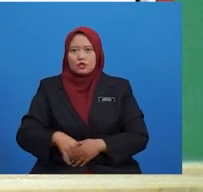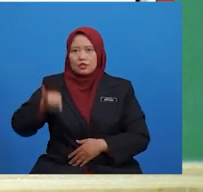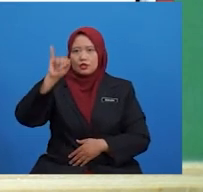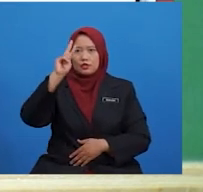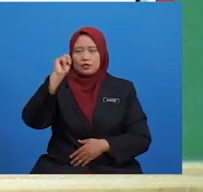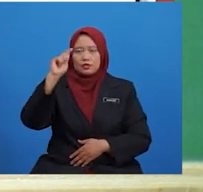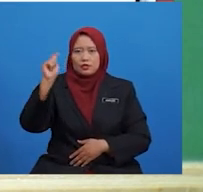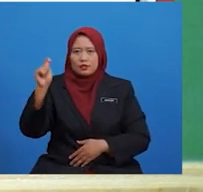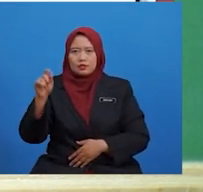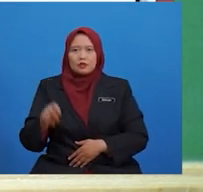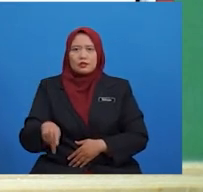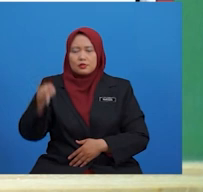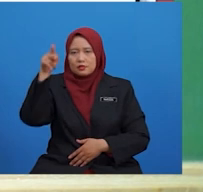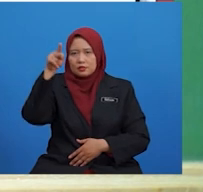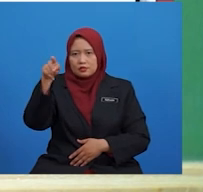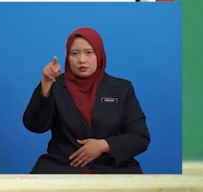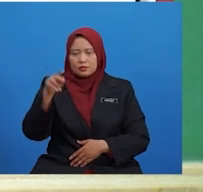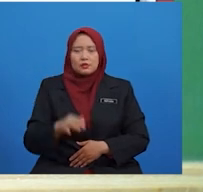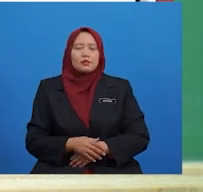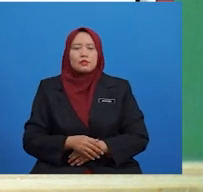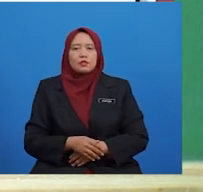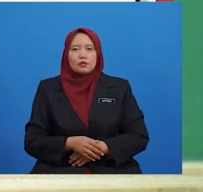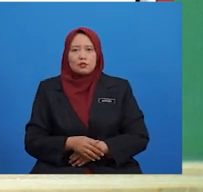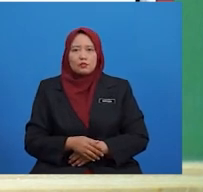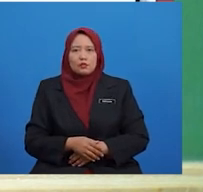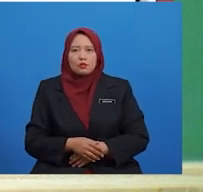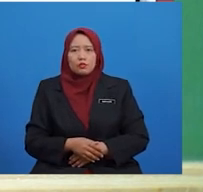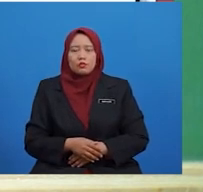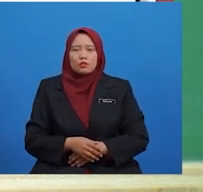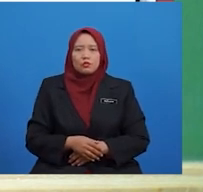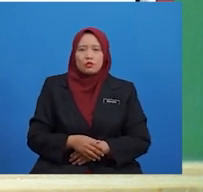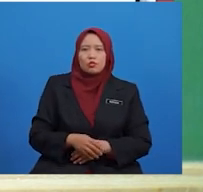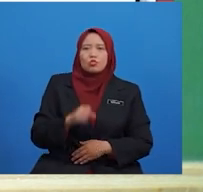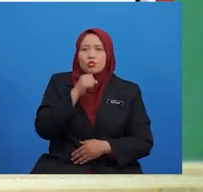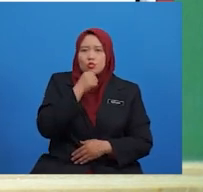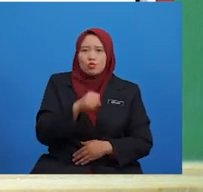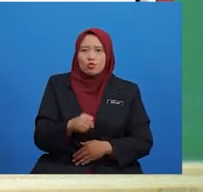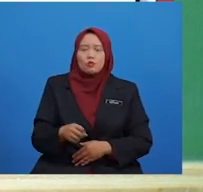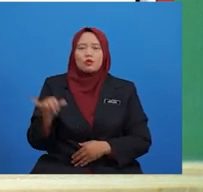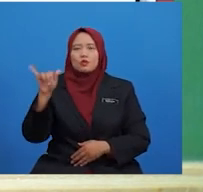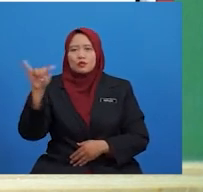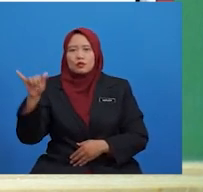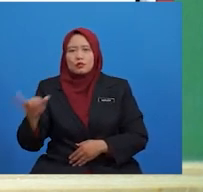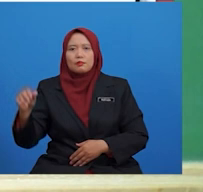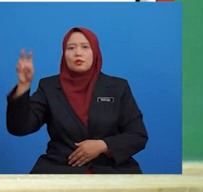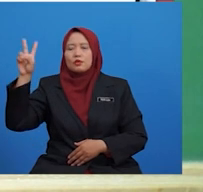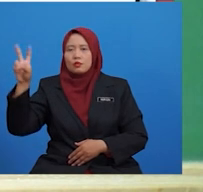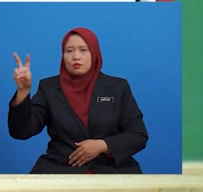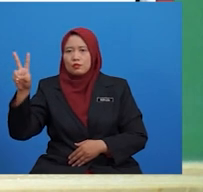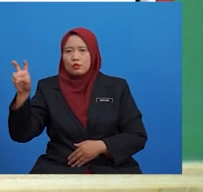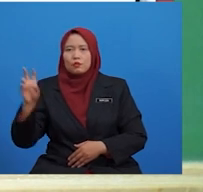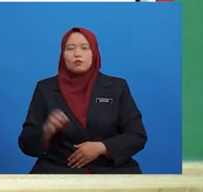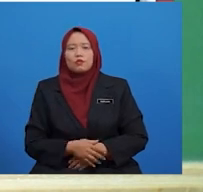umur semikolon. Seterusnya, umur sama dengan 20.